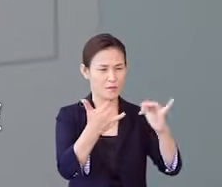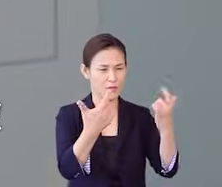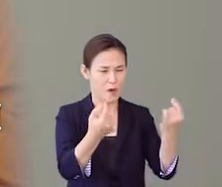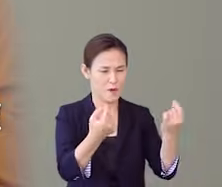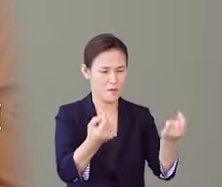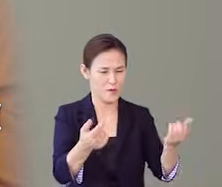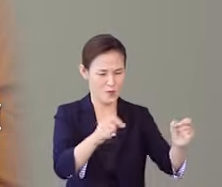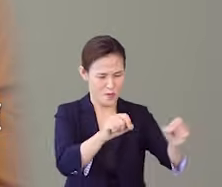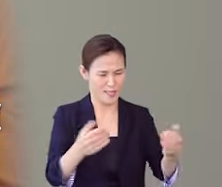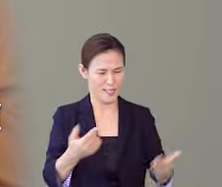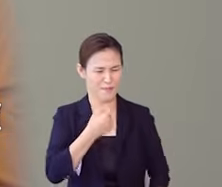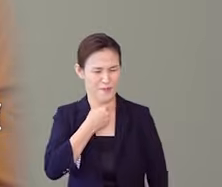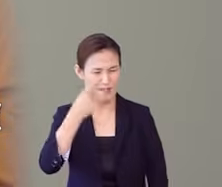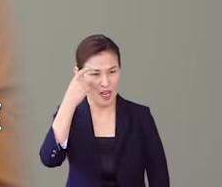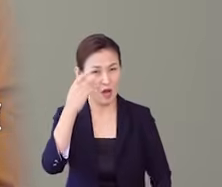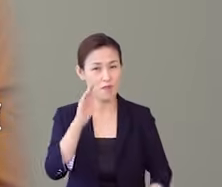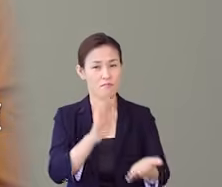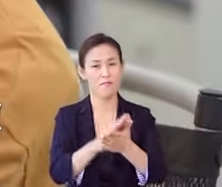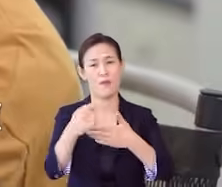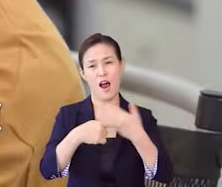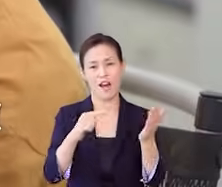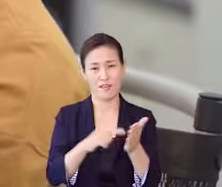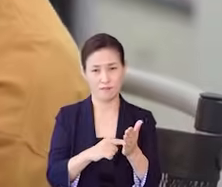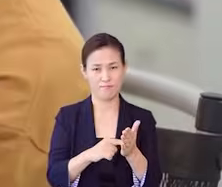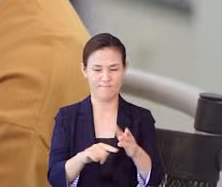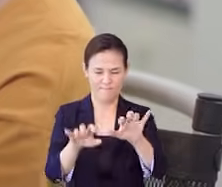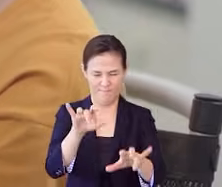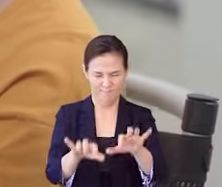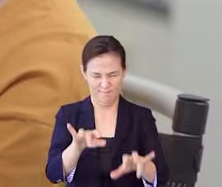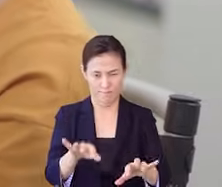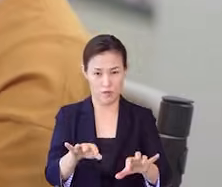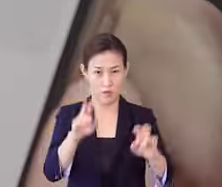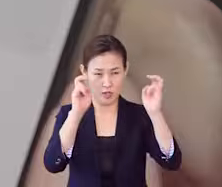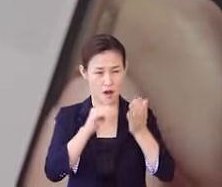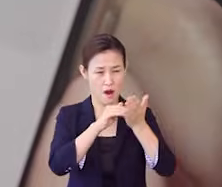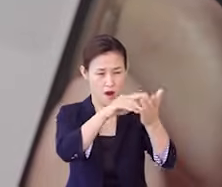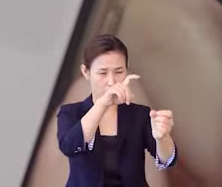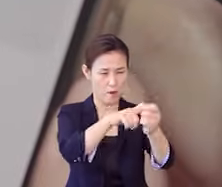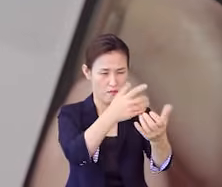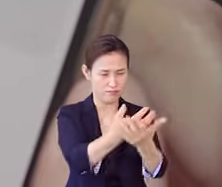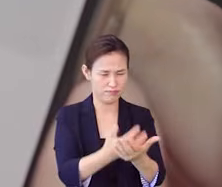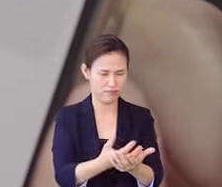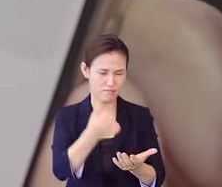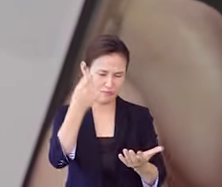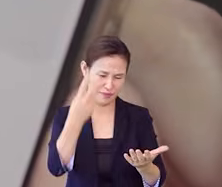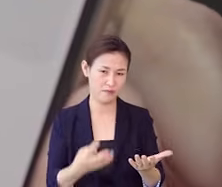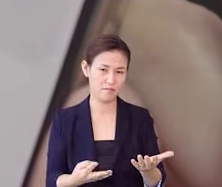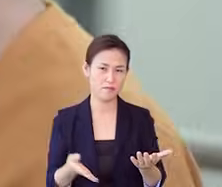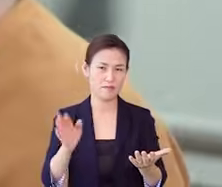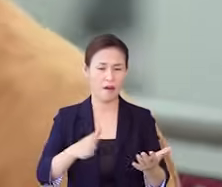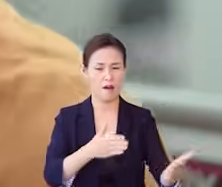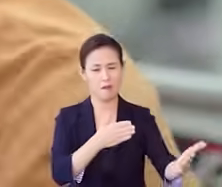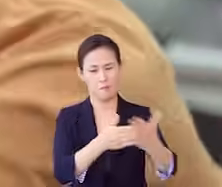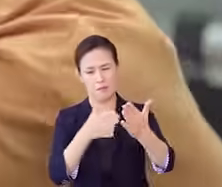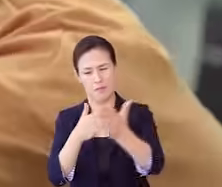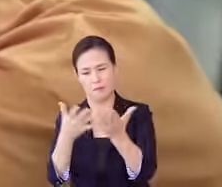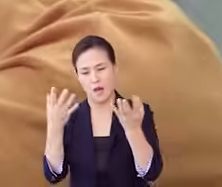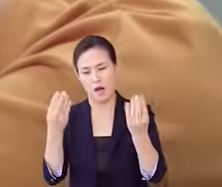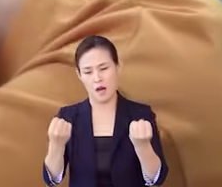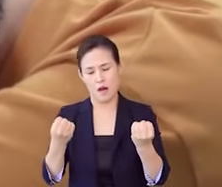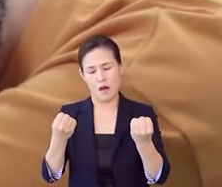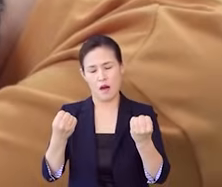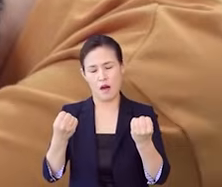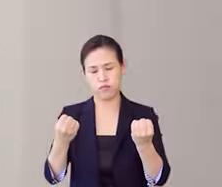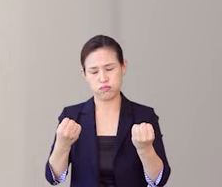남들처럼 일을 하고 싶다는 열정으로 써내려간 이력서만 수십 장. 하지만 현실의 한계